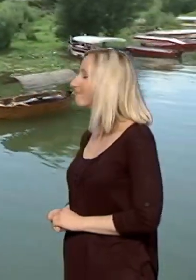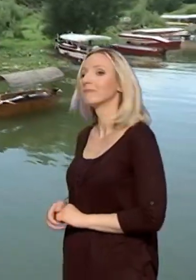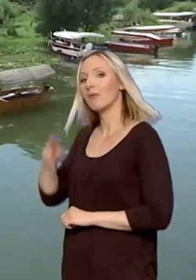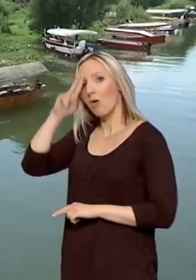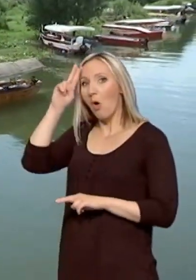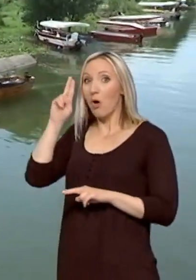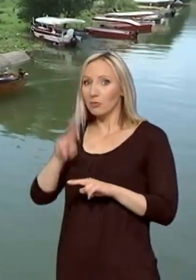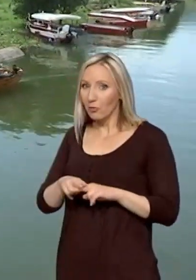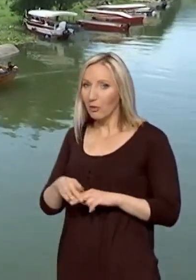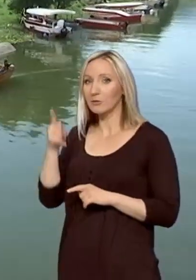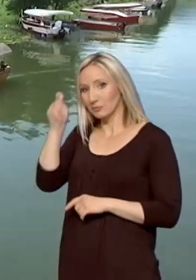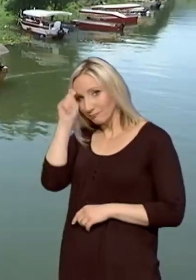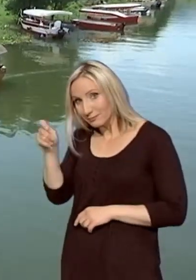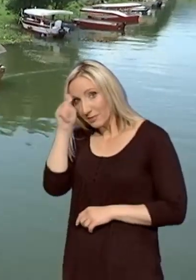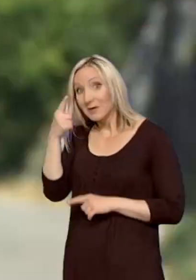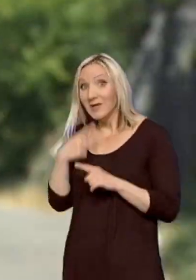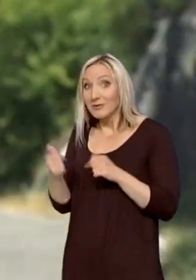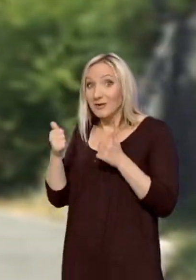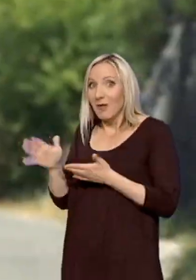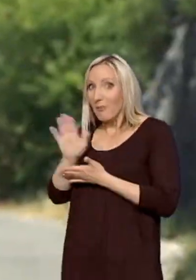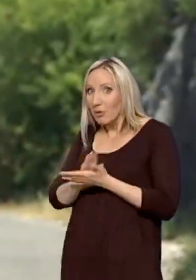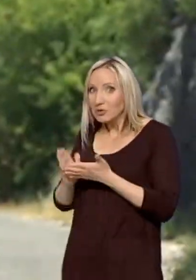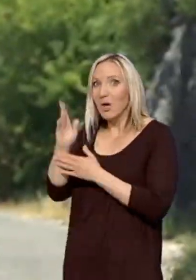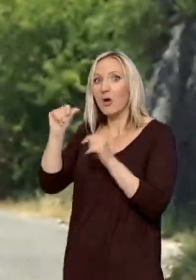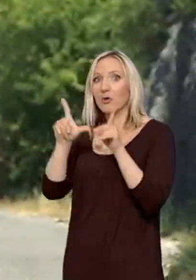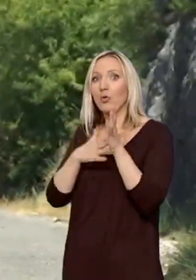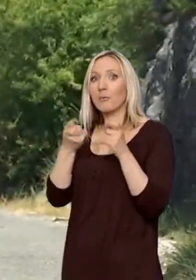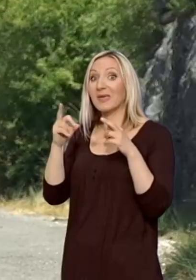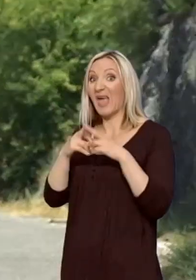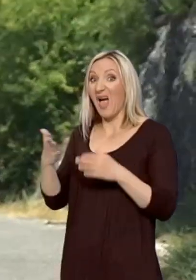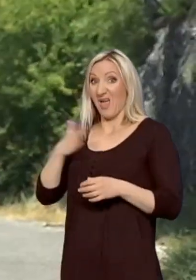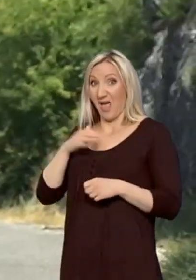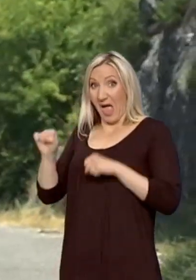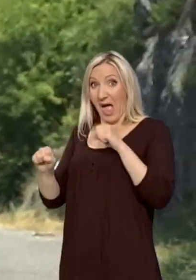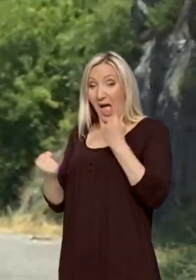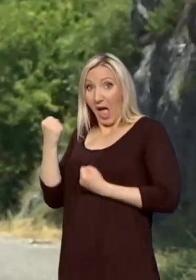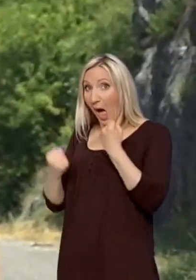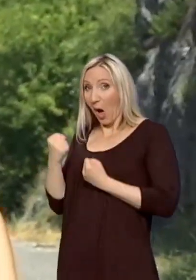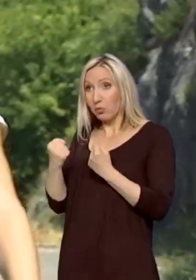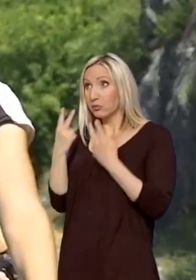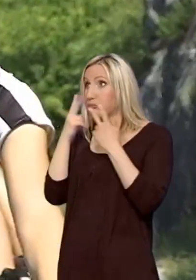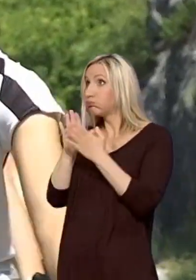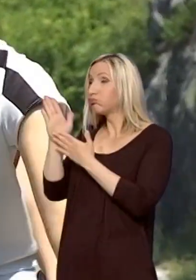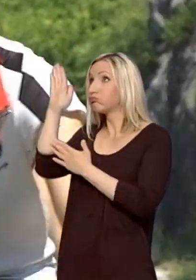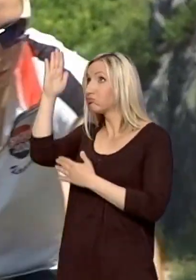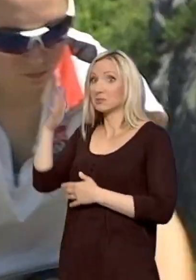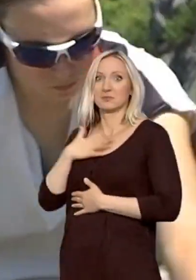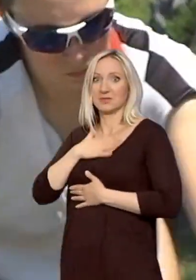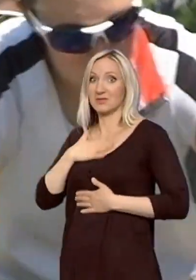Odlučnost divljenja vredna jer je tek sledio uspon na Rumiju, a on je čak i za nas u automobilu delovao zastrašujuće.